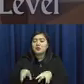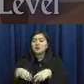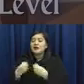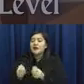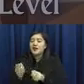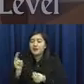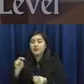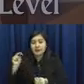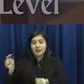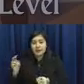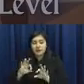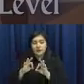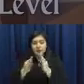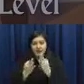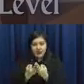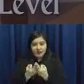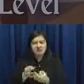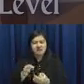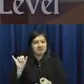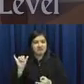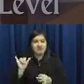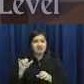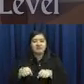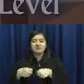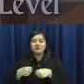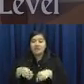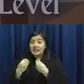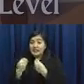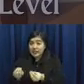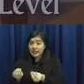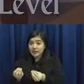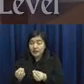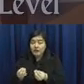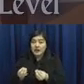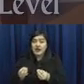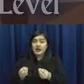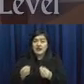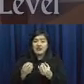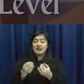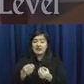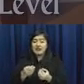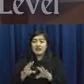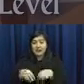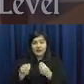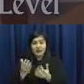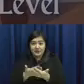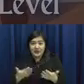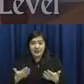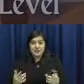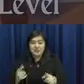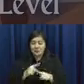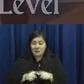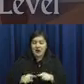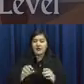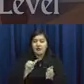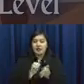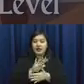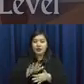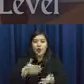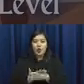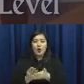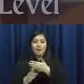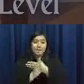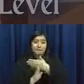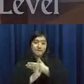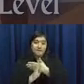iyong pamilya. Lahat ng may puprovide mo is all bread of sorrows. Yun ang nakakalungkot. You see, akala